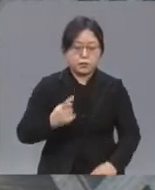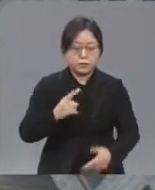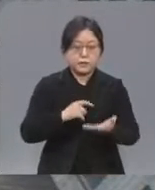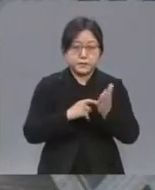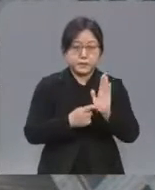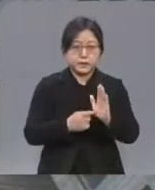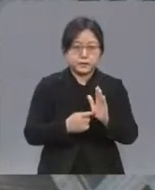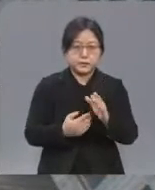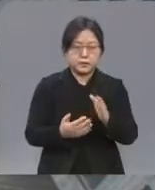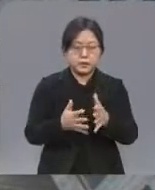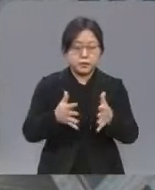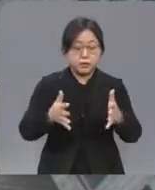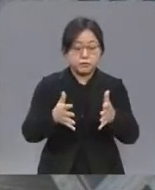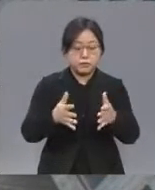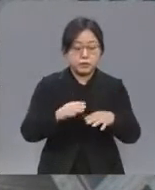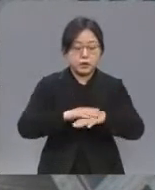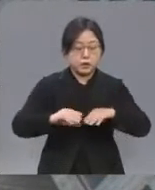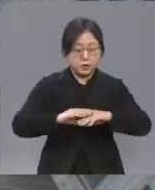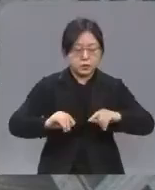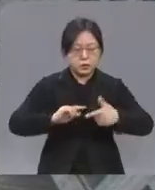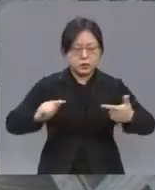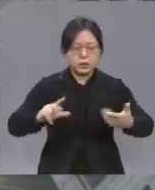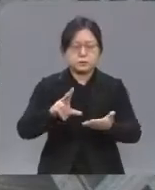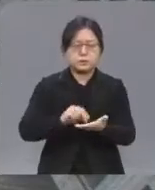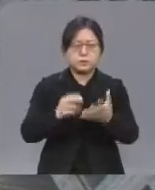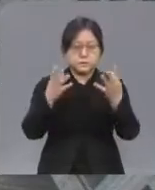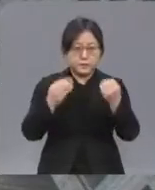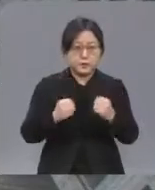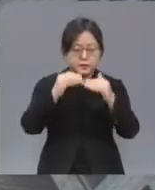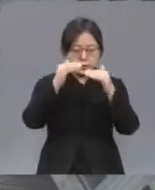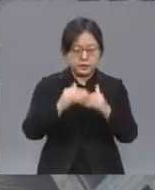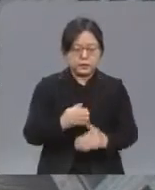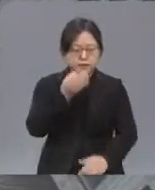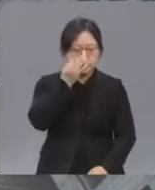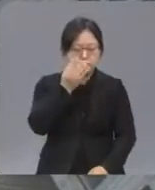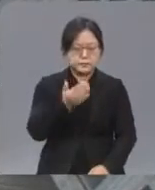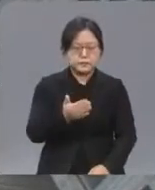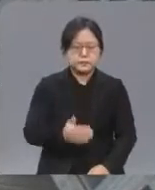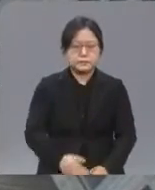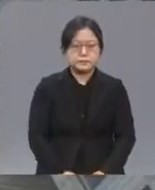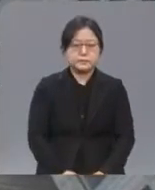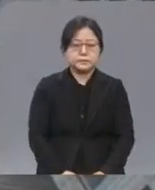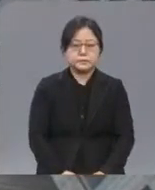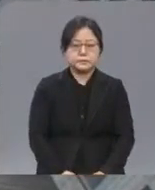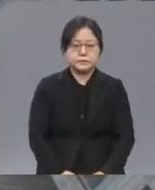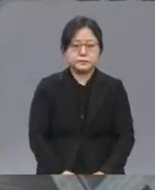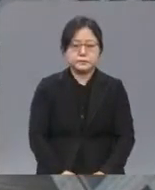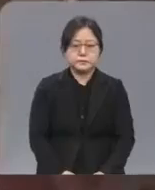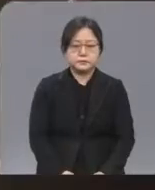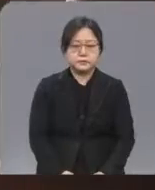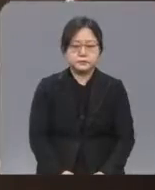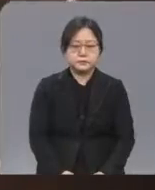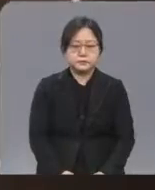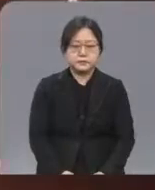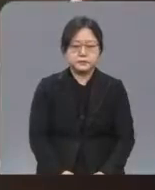규명, 사고 건물 처리 등 남은 과제가 많습니다. 손준수 기자가 정리했습니다.